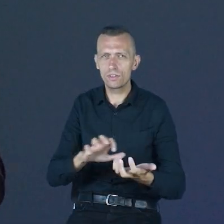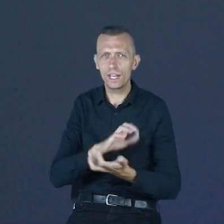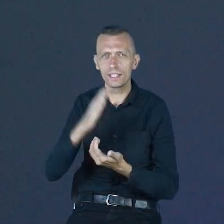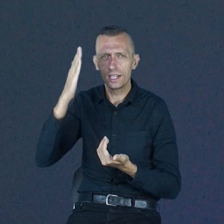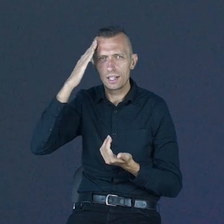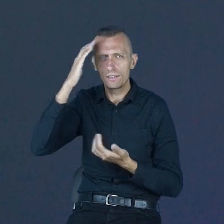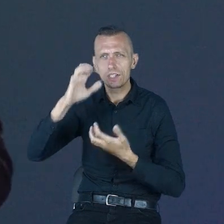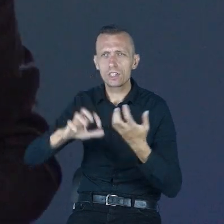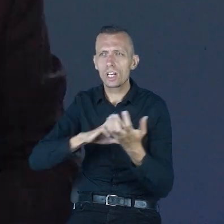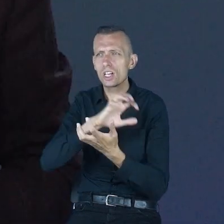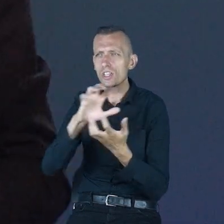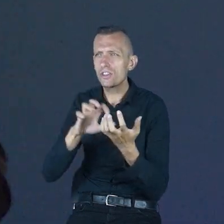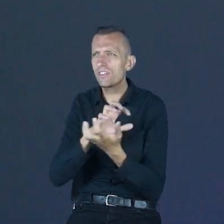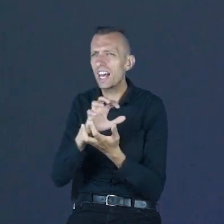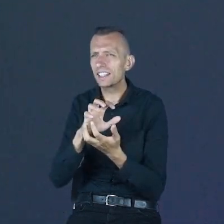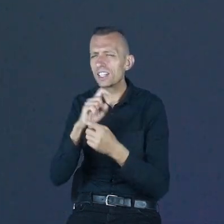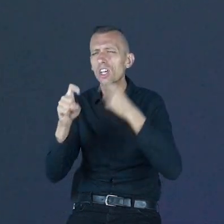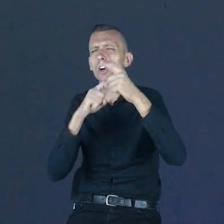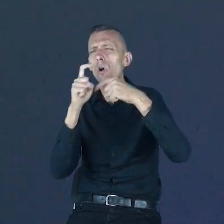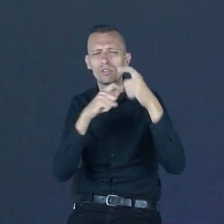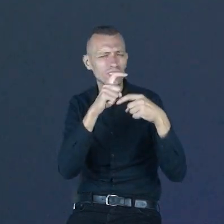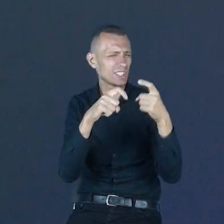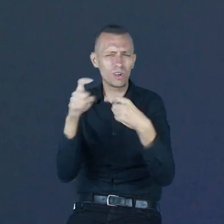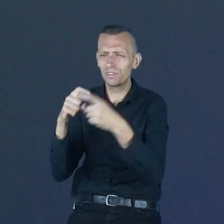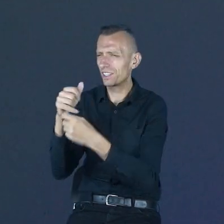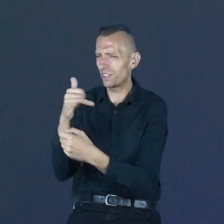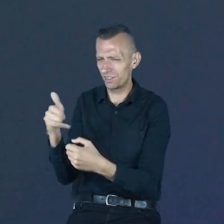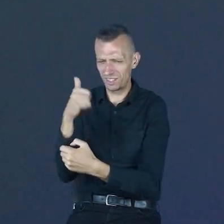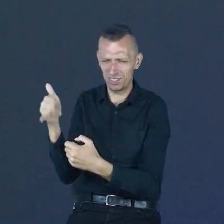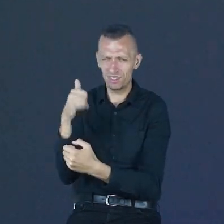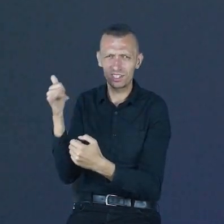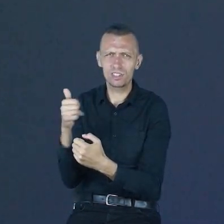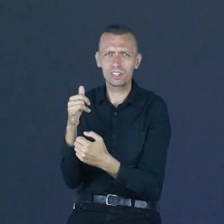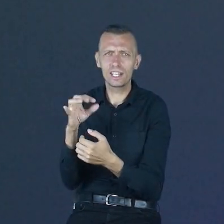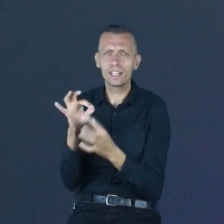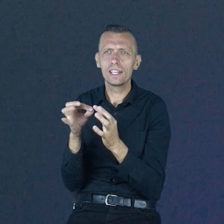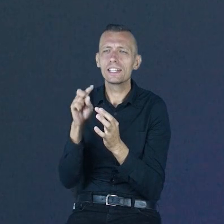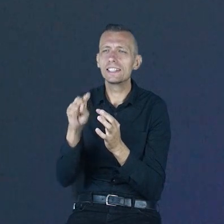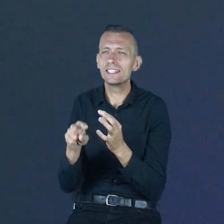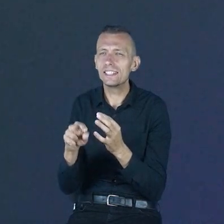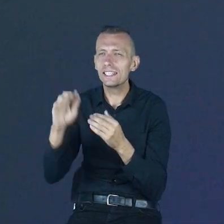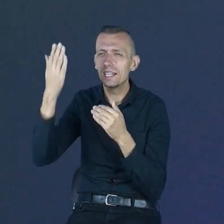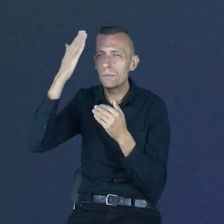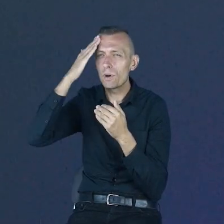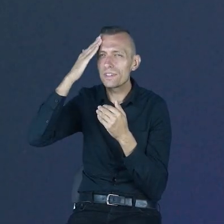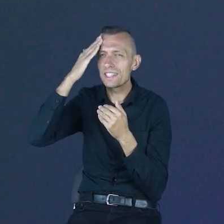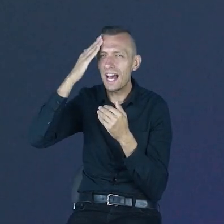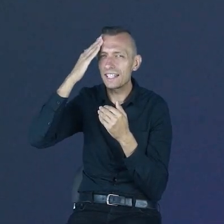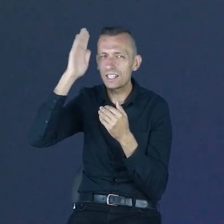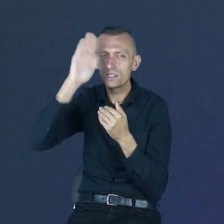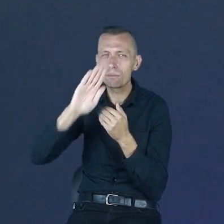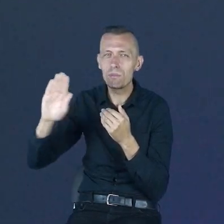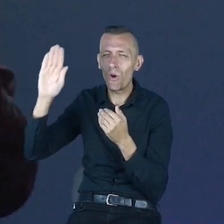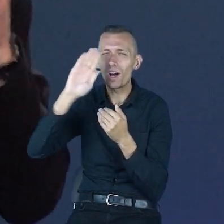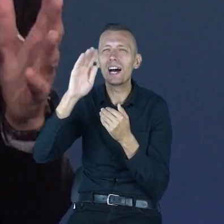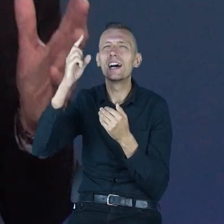się dzieckiem Boga, to odkrywasz, jak wielki jest to konflikt. Diabeł nie kocha Boga i tego